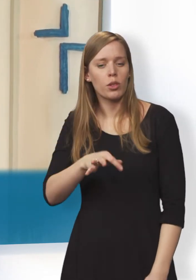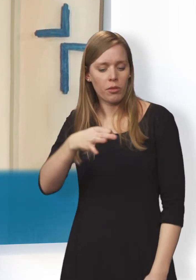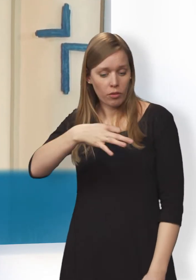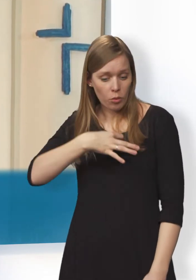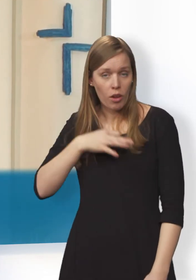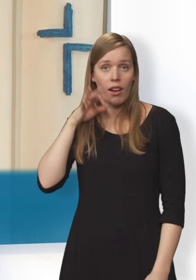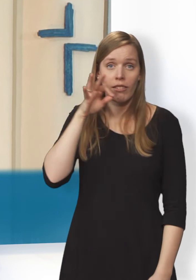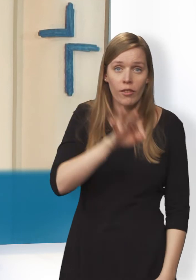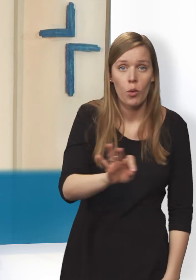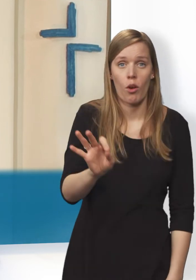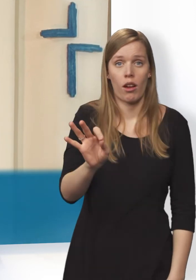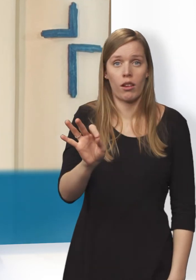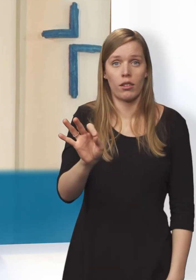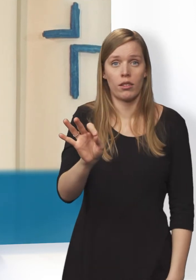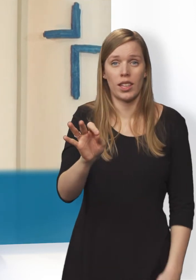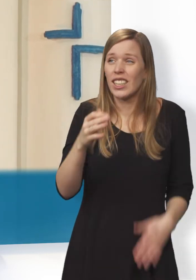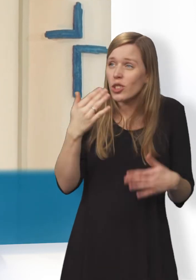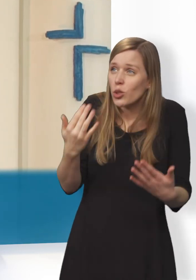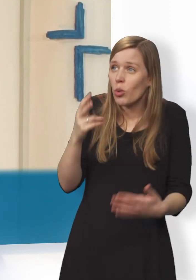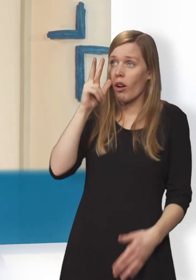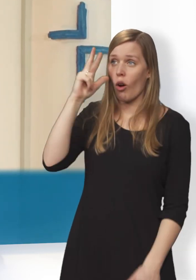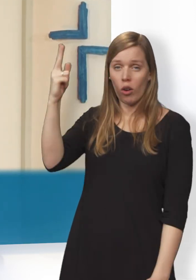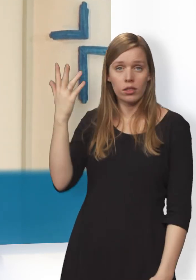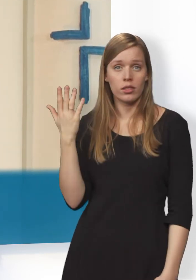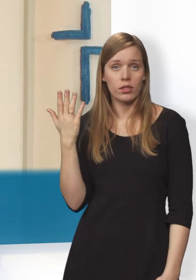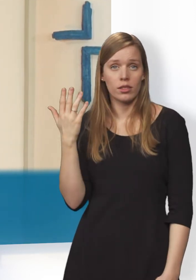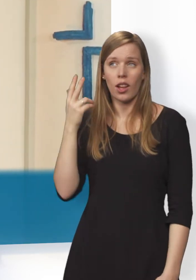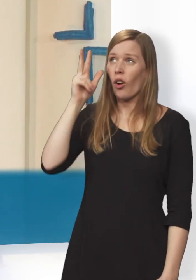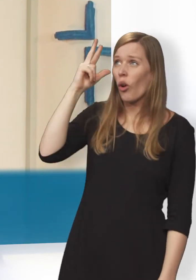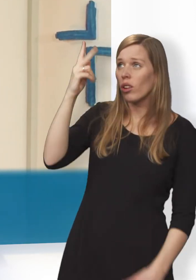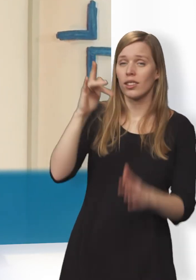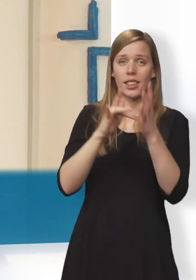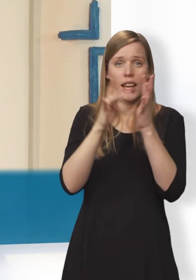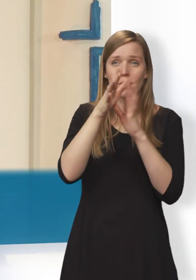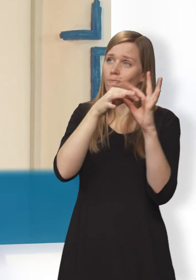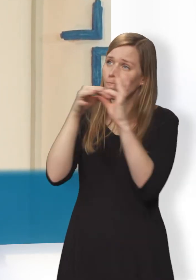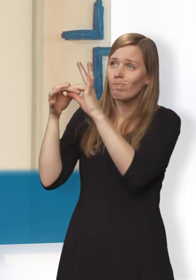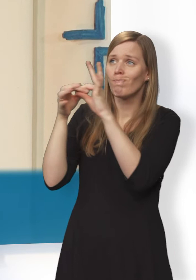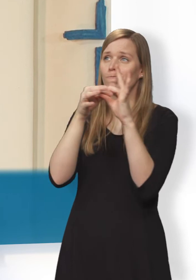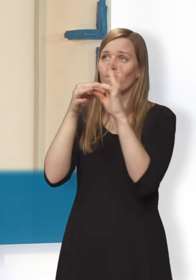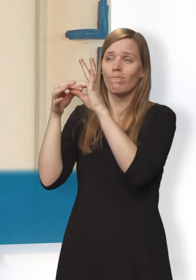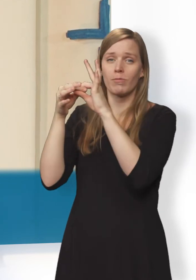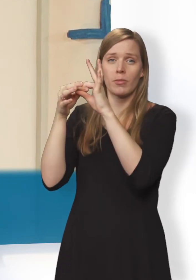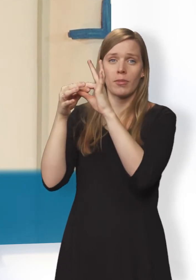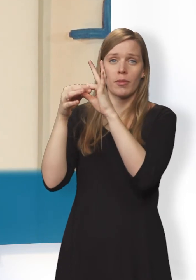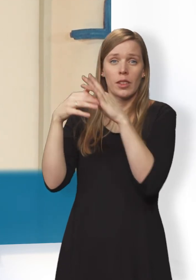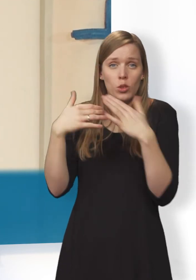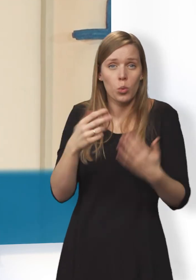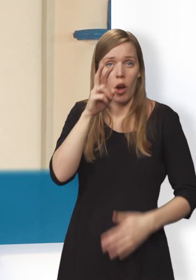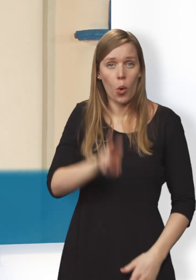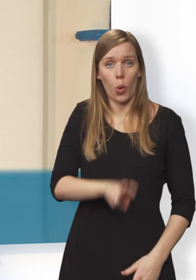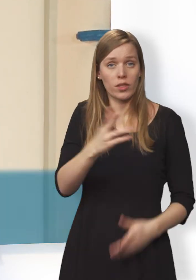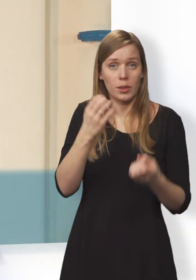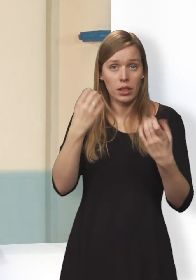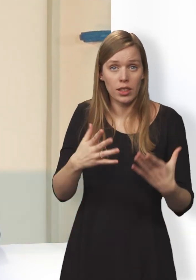so ist gott gott identifiziert sich ganz mit jesus ganz mit diesem geschehen am kreuz